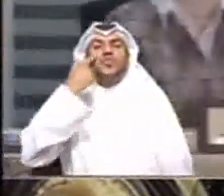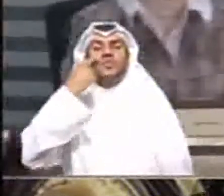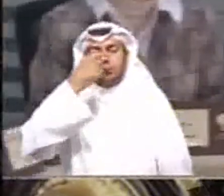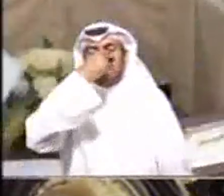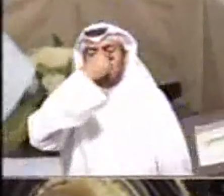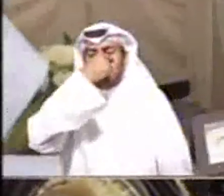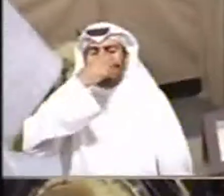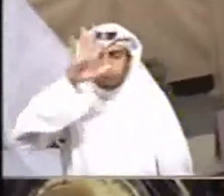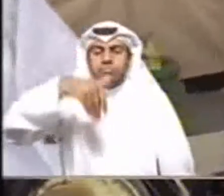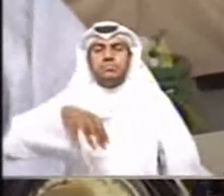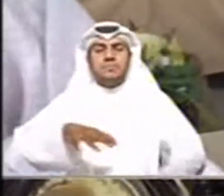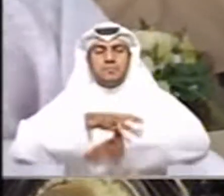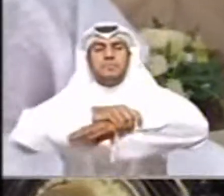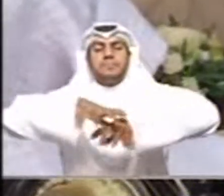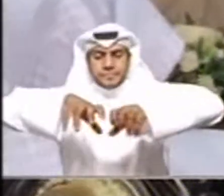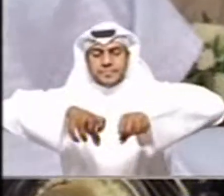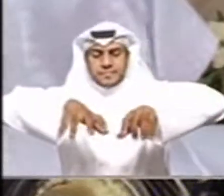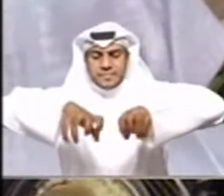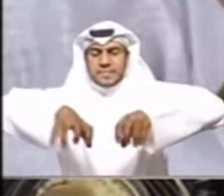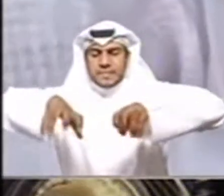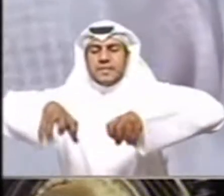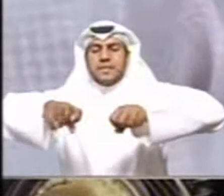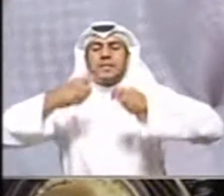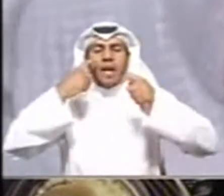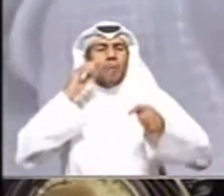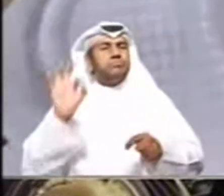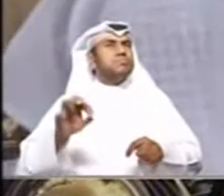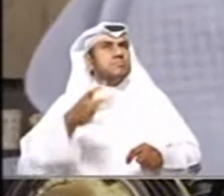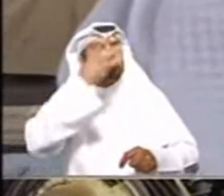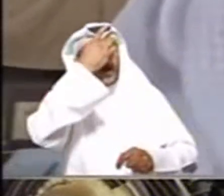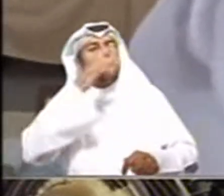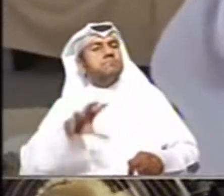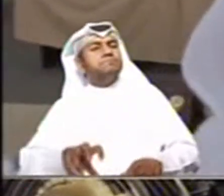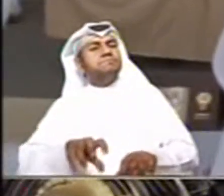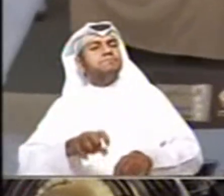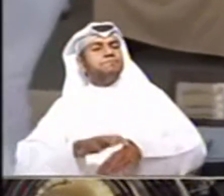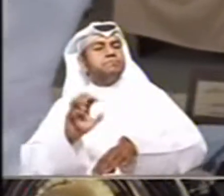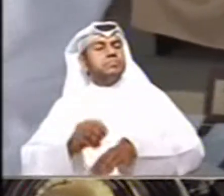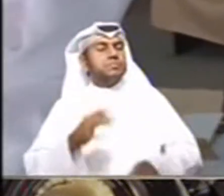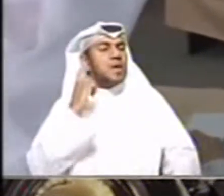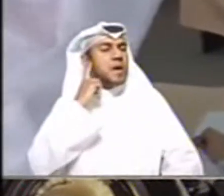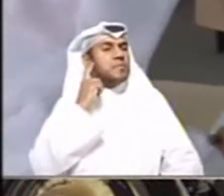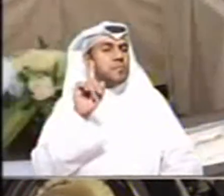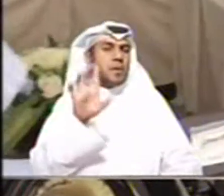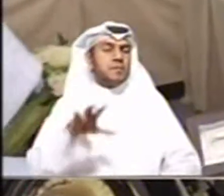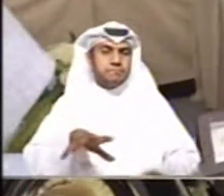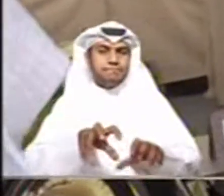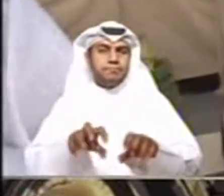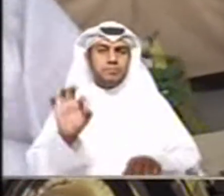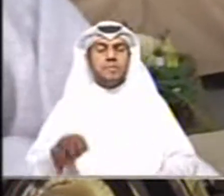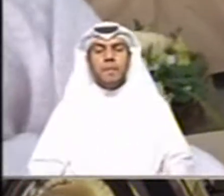تحت إشراف وزارة الصحة ومعهد التمريض في الهيئة العامة للتعليم التطبيقي والتدريب ومع معهد دسمان